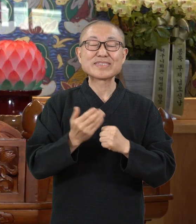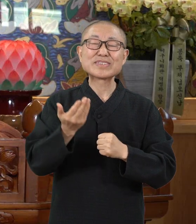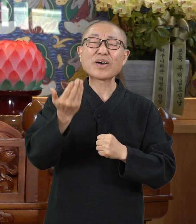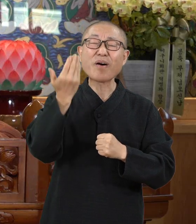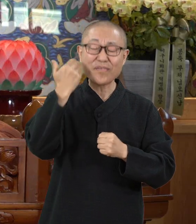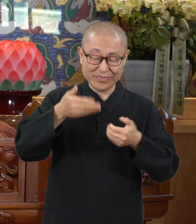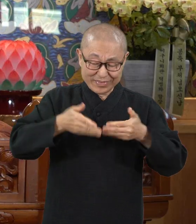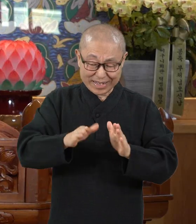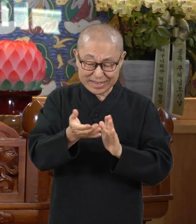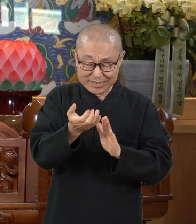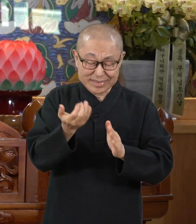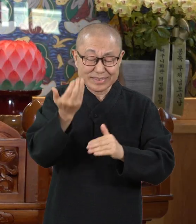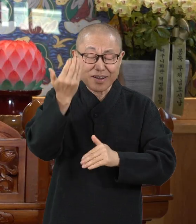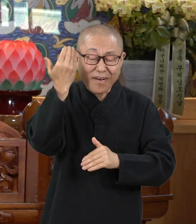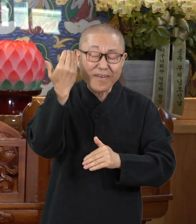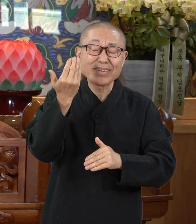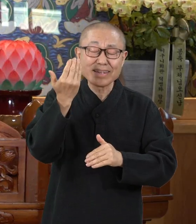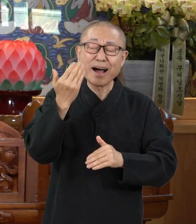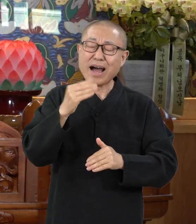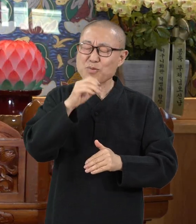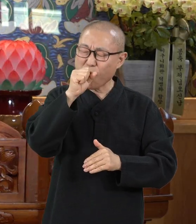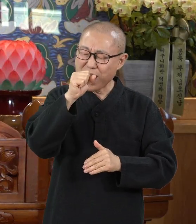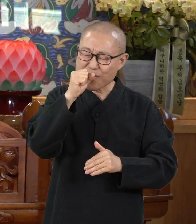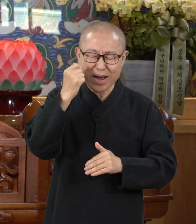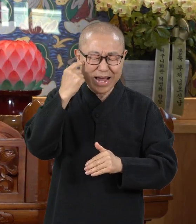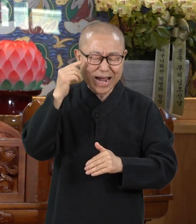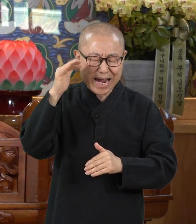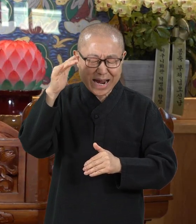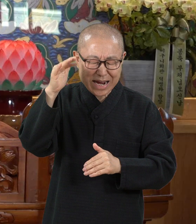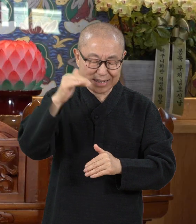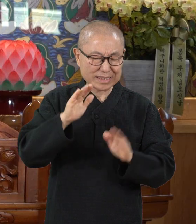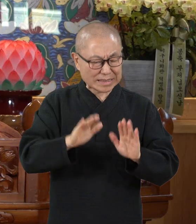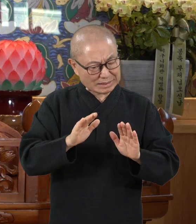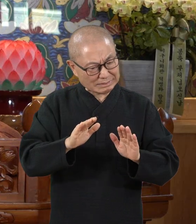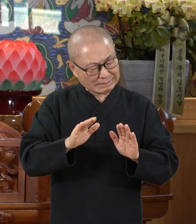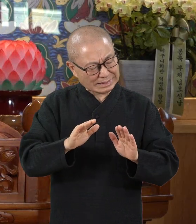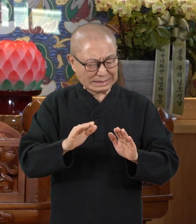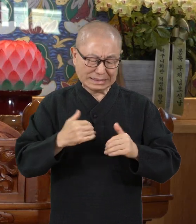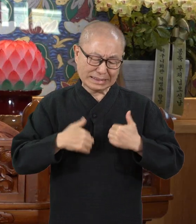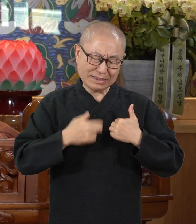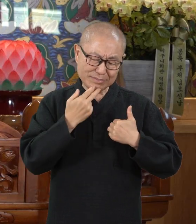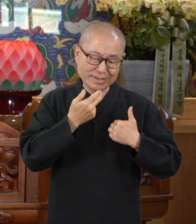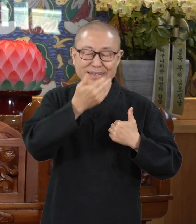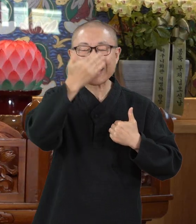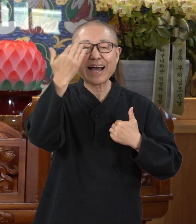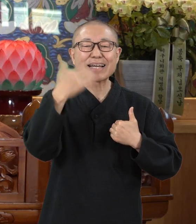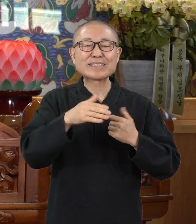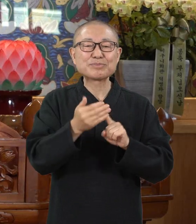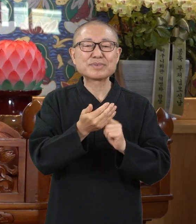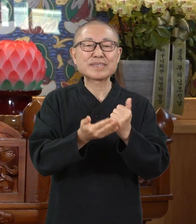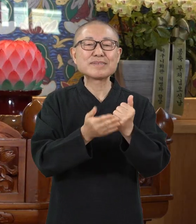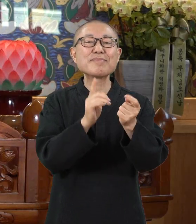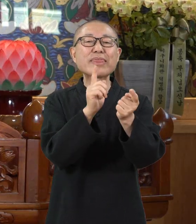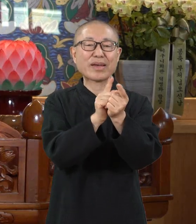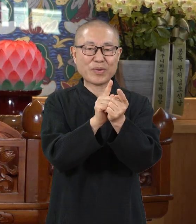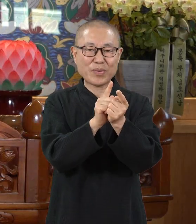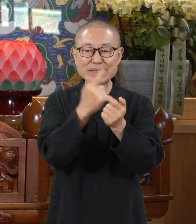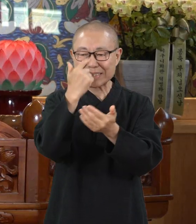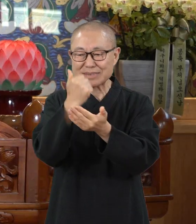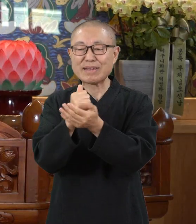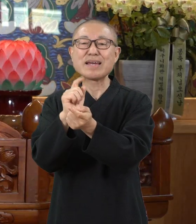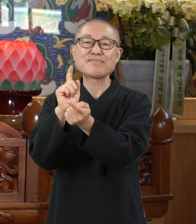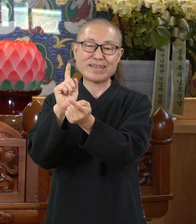전생에 그래서 이제 금생에서는 그런 즐거움도 없고 그래서 다행히 부처님과 부처님